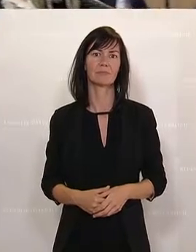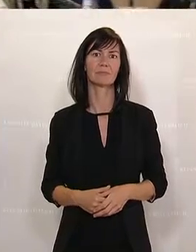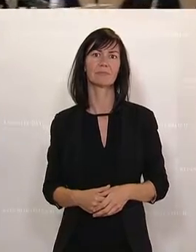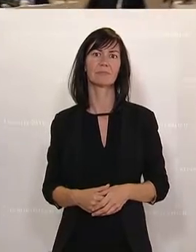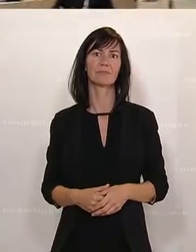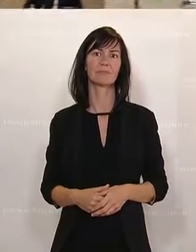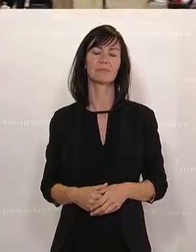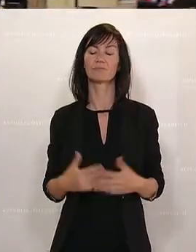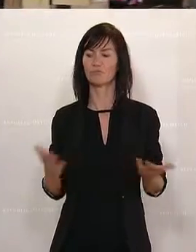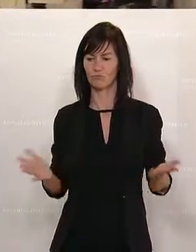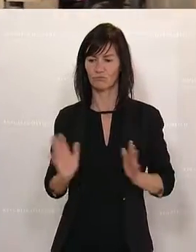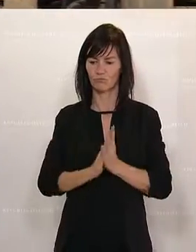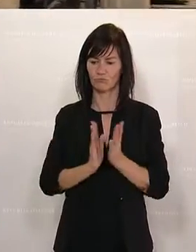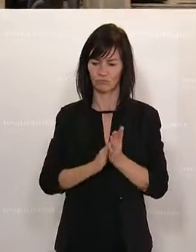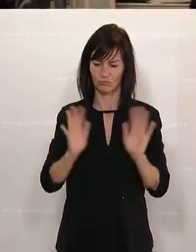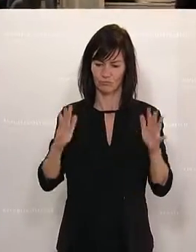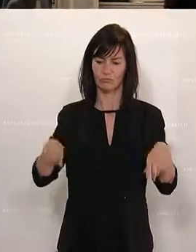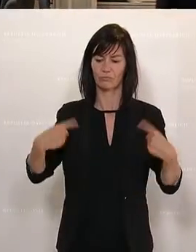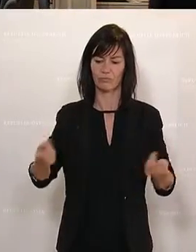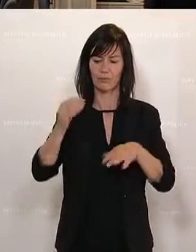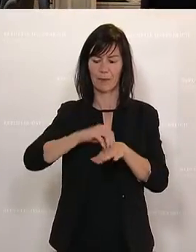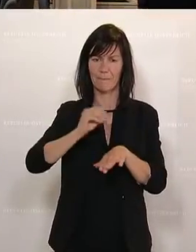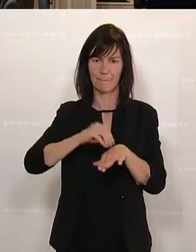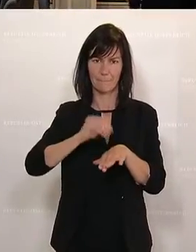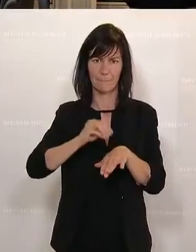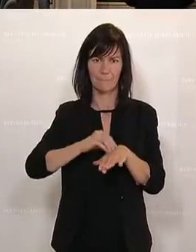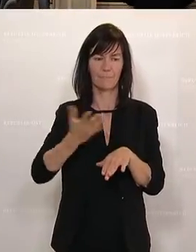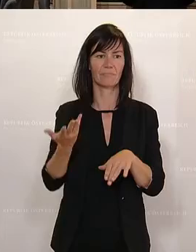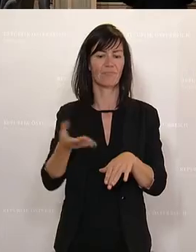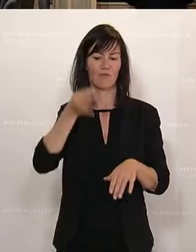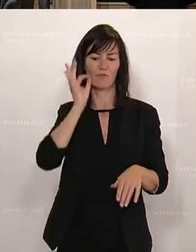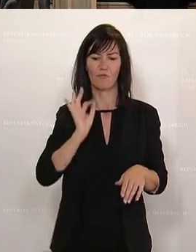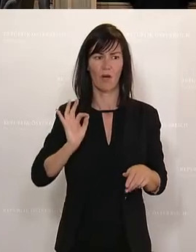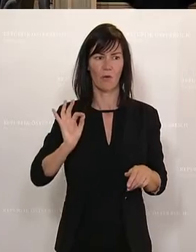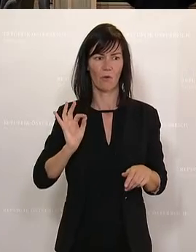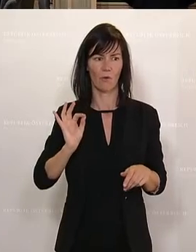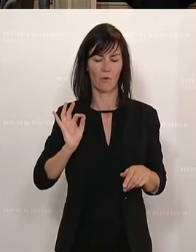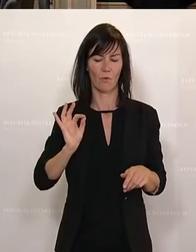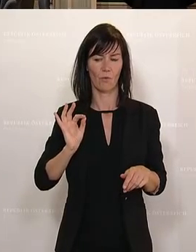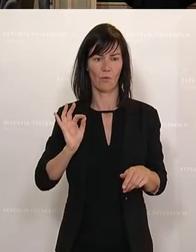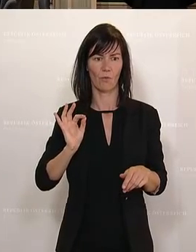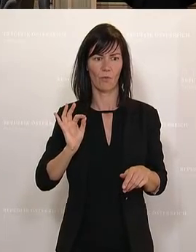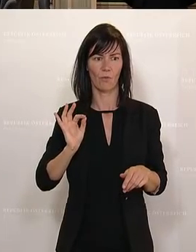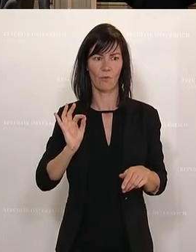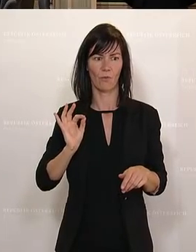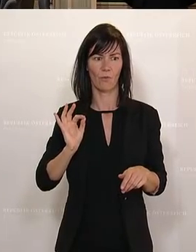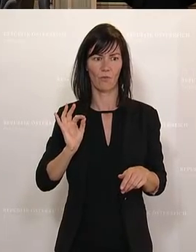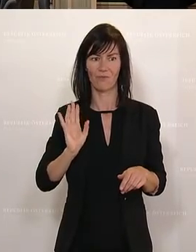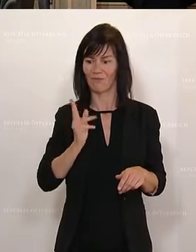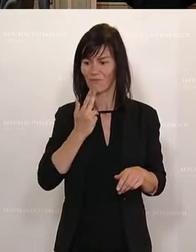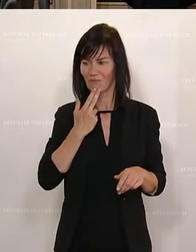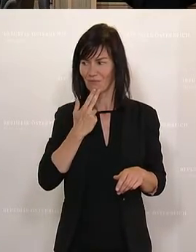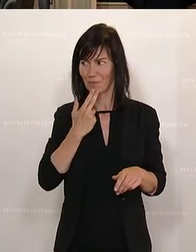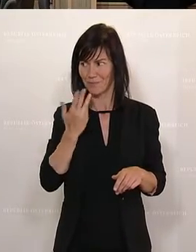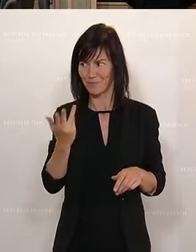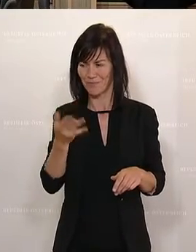zu Wort. Es liegt mir jetzt eine weitere Wortmeldung vor von der Frau. Ja, von wem ist die Frage? Von Ihnen,